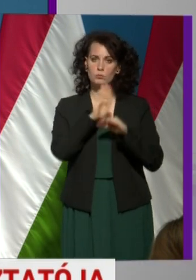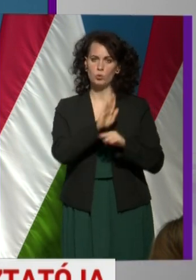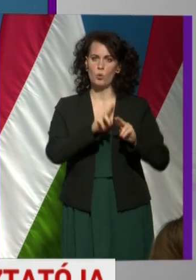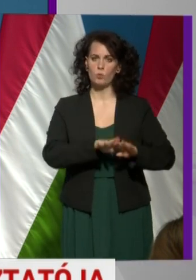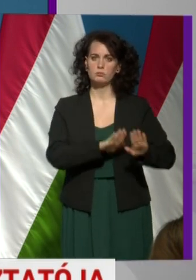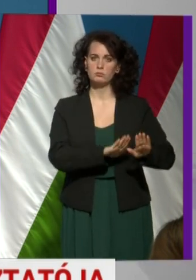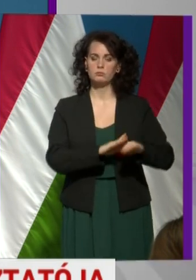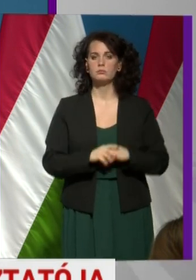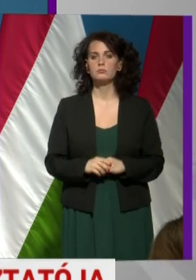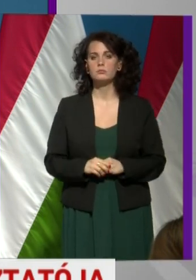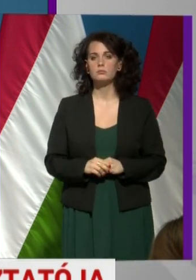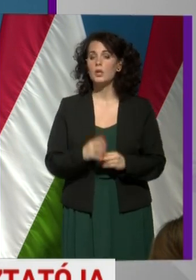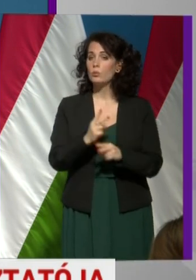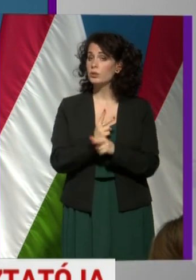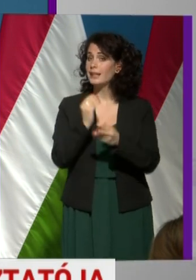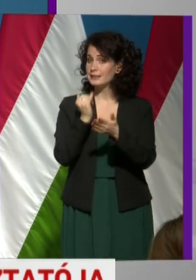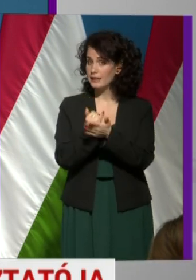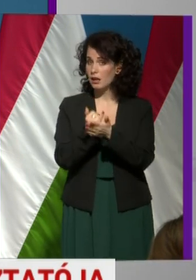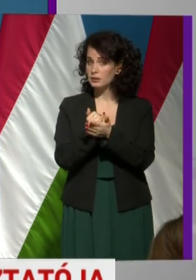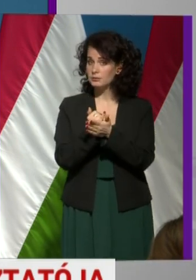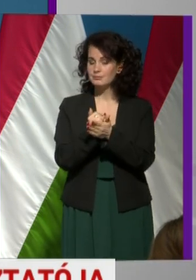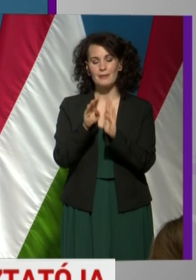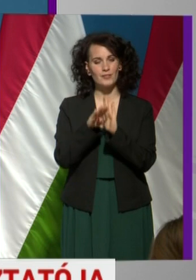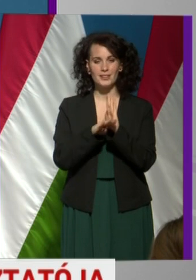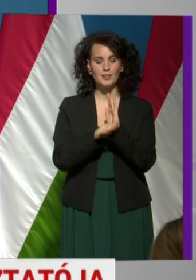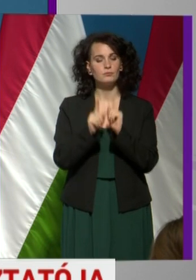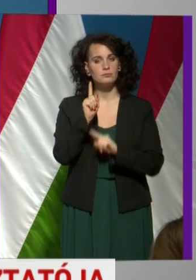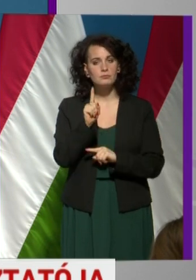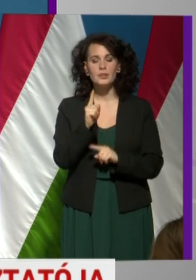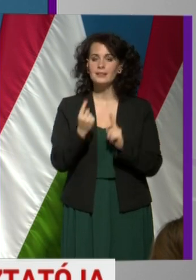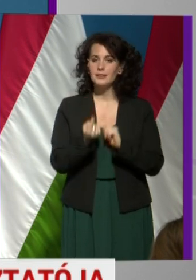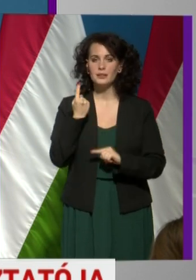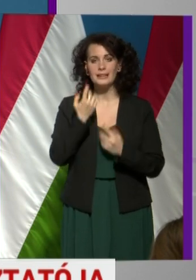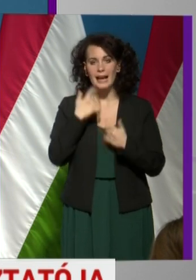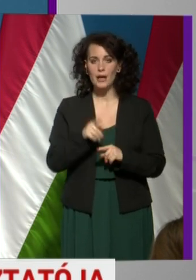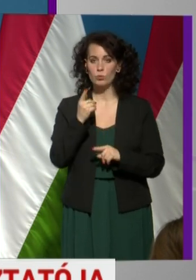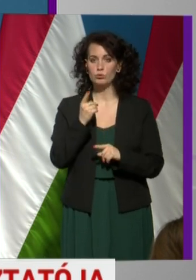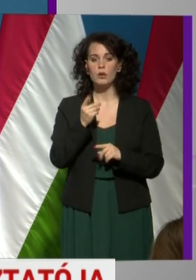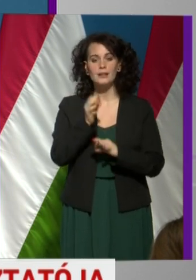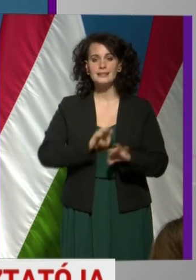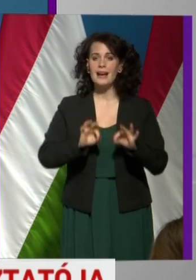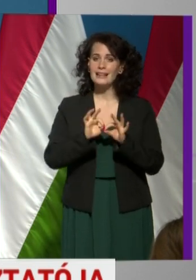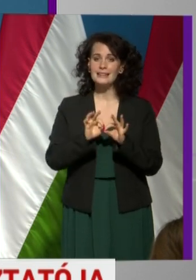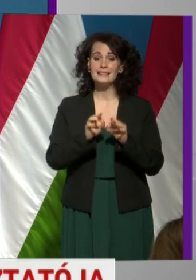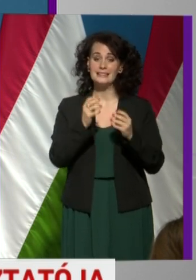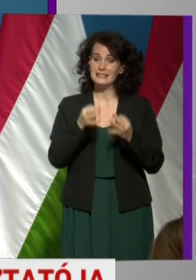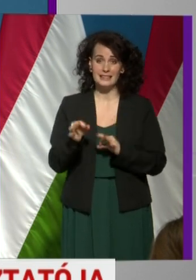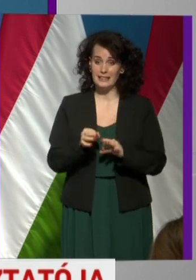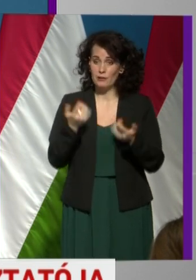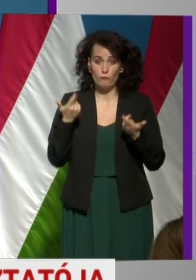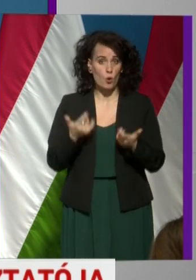maradás. Ugyanez igaz arra is, hogy nem feladat, sőt kifejezetten káros, az egész intézkedés teszi azt